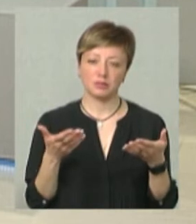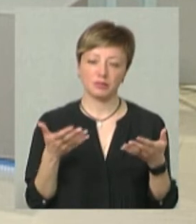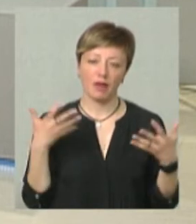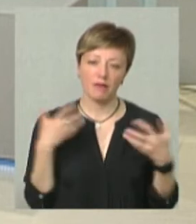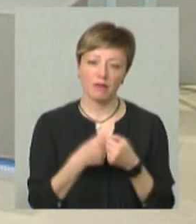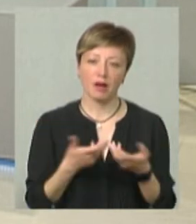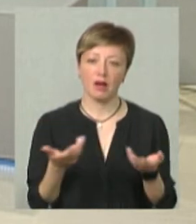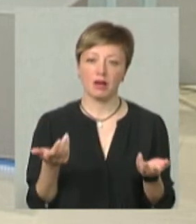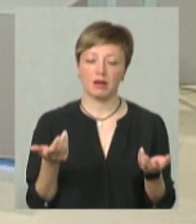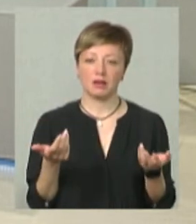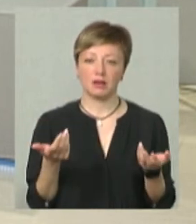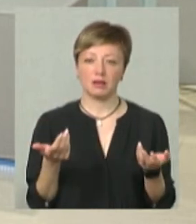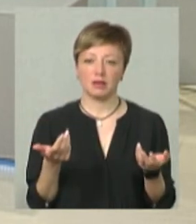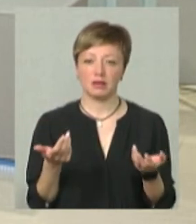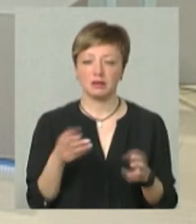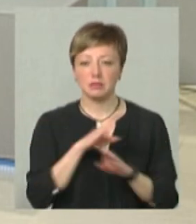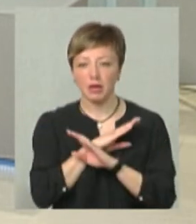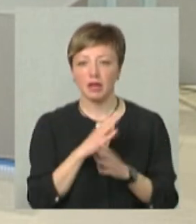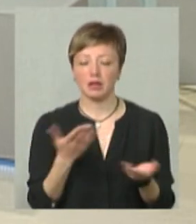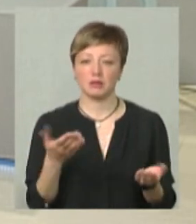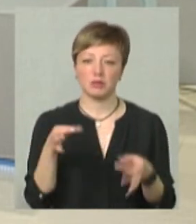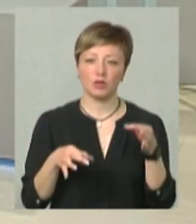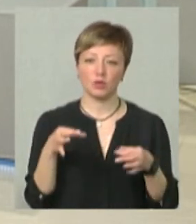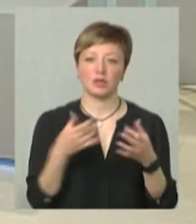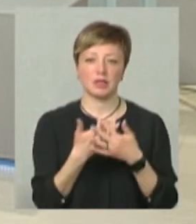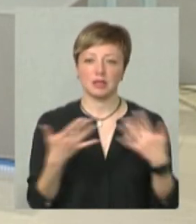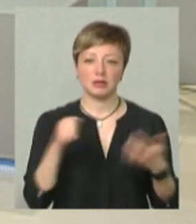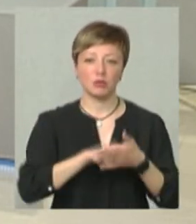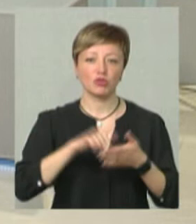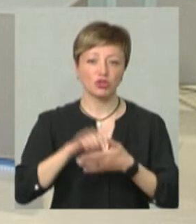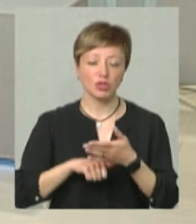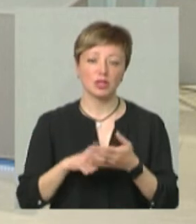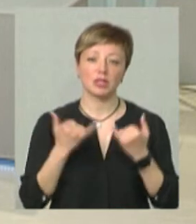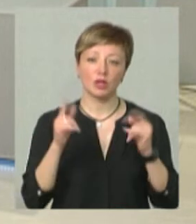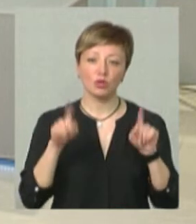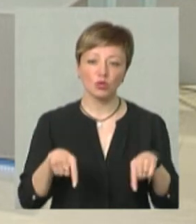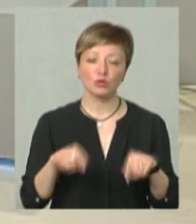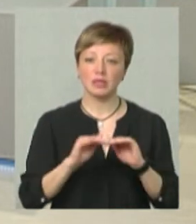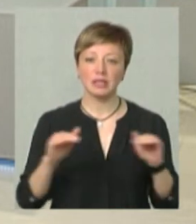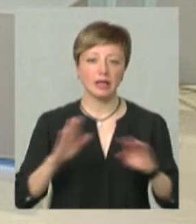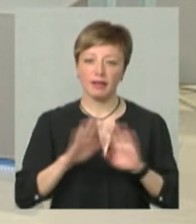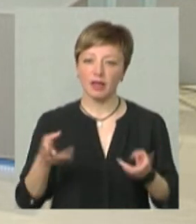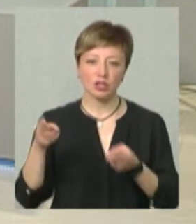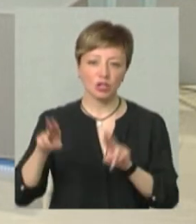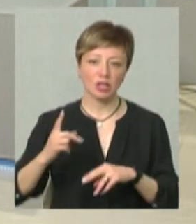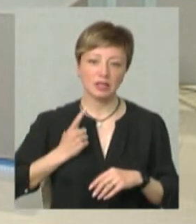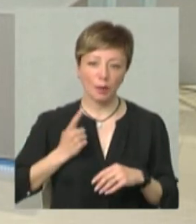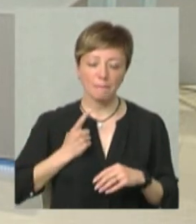якісь аварії, так, смерть різні біологічна, буває. Тобто різні причини. Для того, щоб діти не залишалися